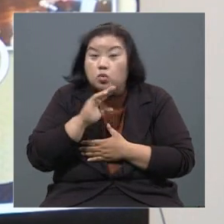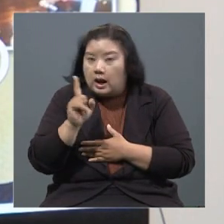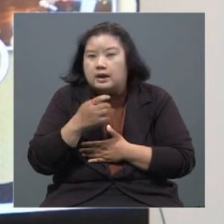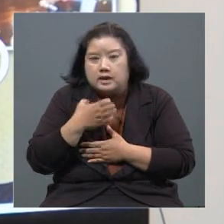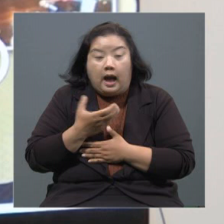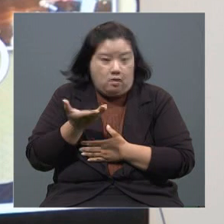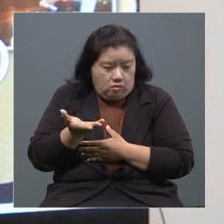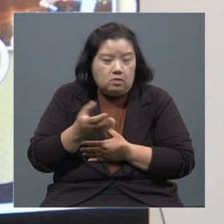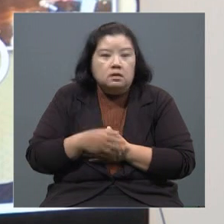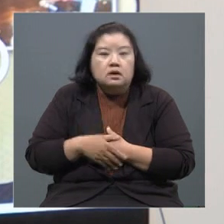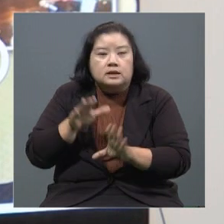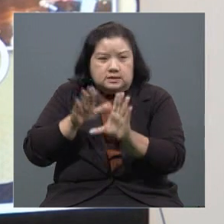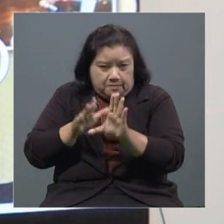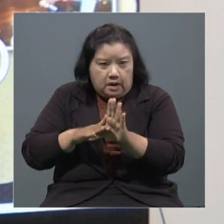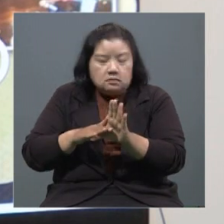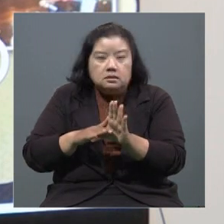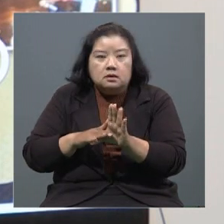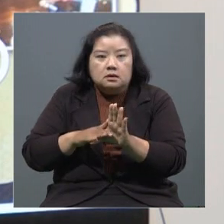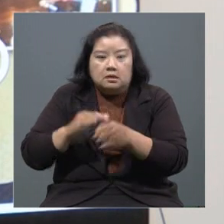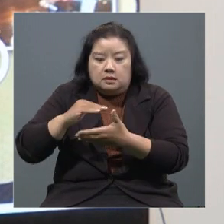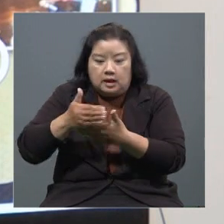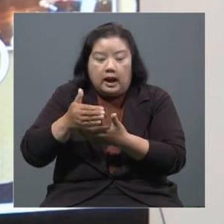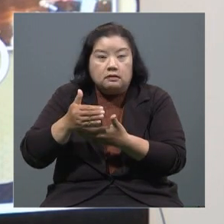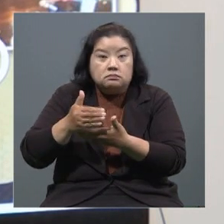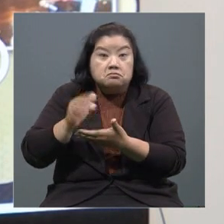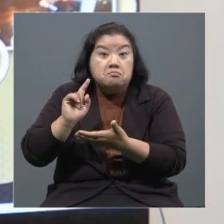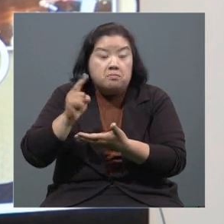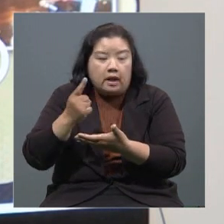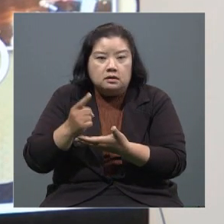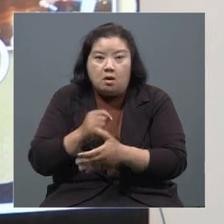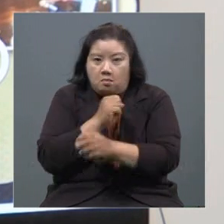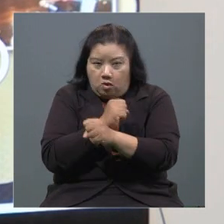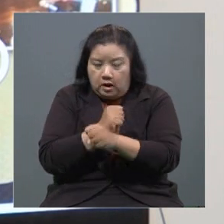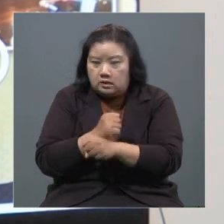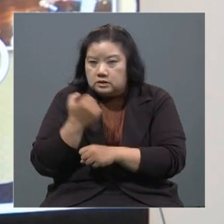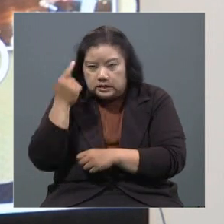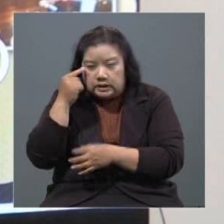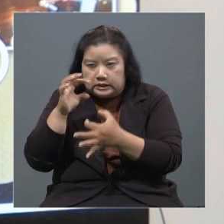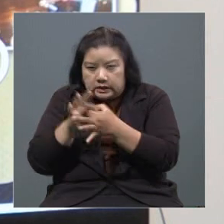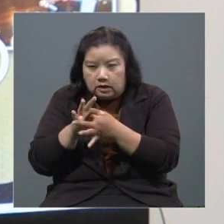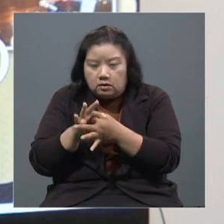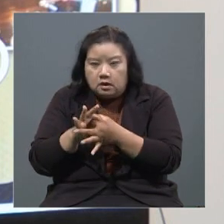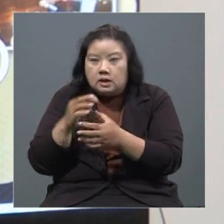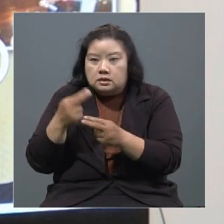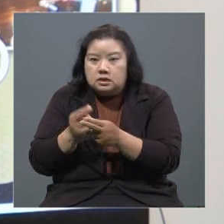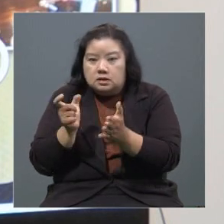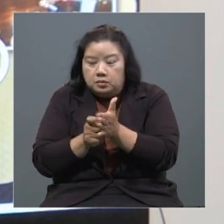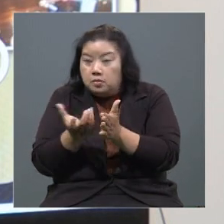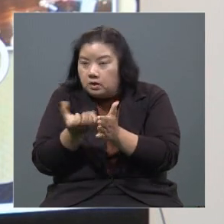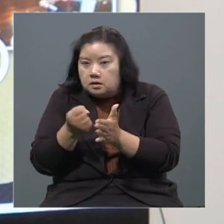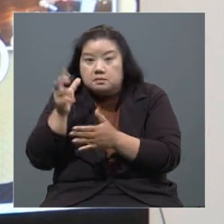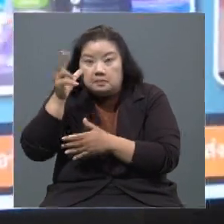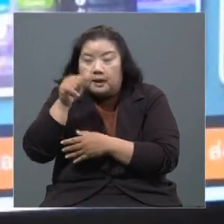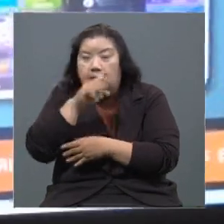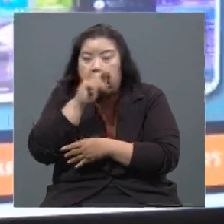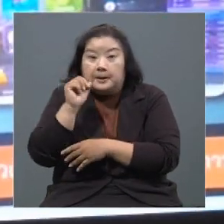บัญชีใหม่เนี่ยนะมีการกำหนดเงื่อนไขที่มันรัดกุมขึ้นป้องกันไม่ให้เอาบัญชีเนี่ยไปกระทำความผิดเพิ่มเติมนอกจากนี้มีการระงับซิม